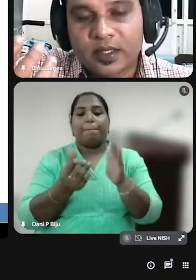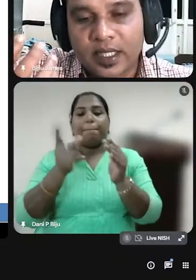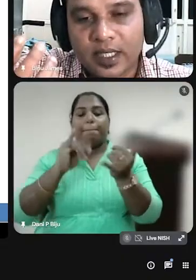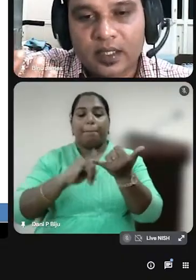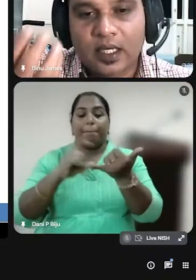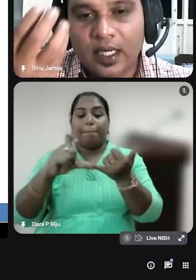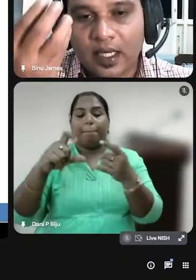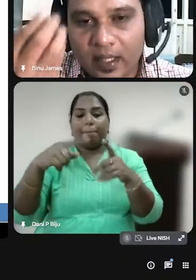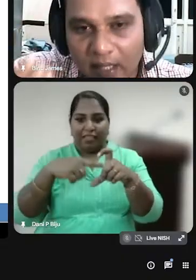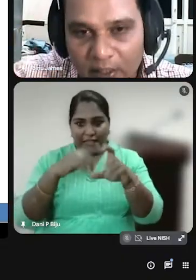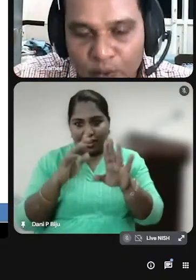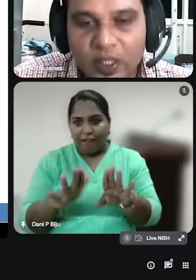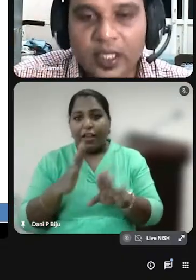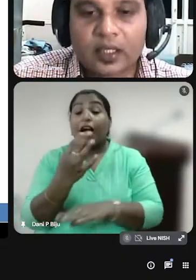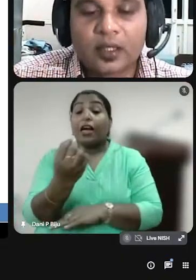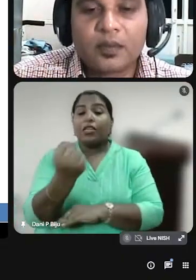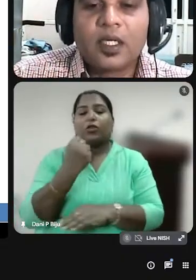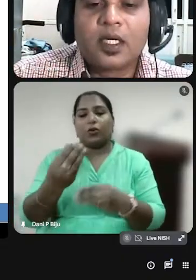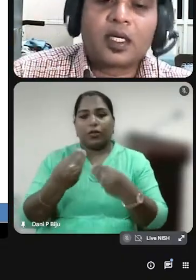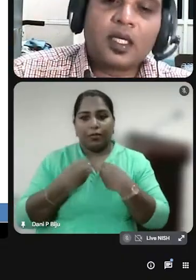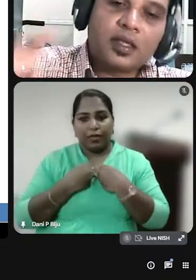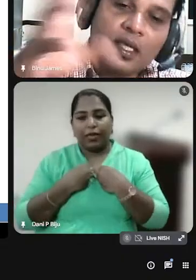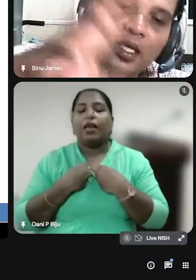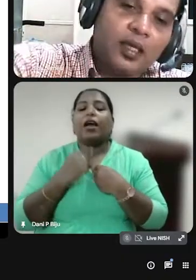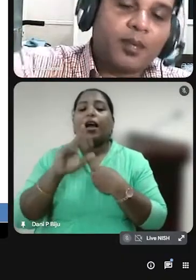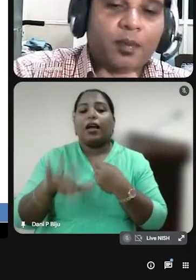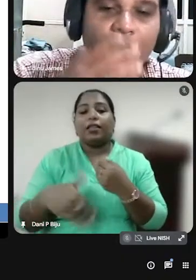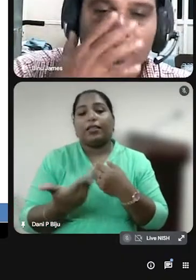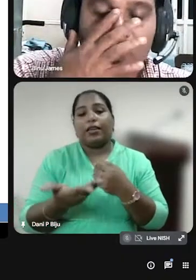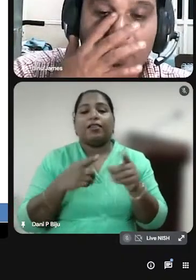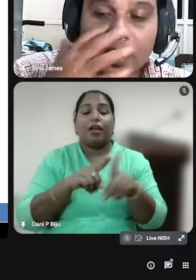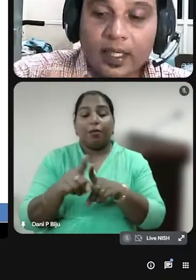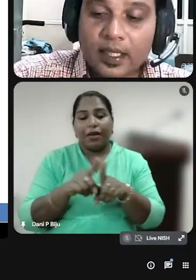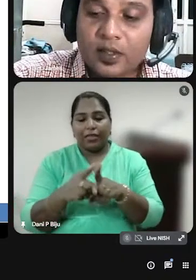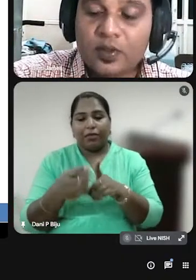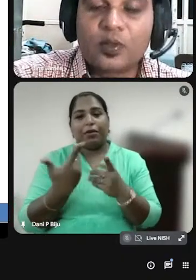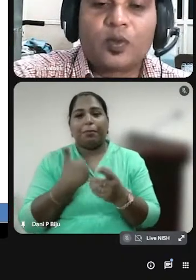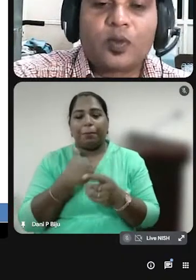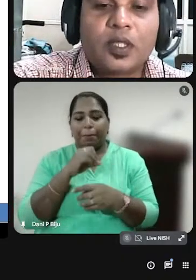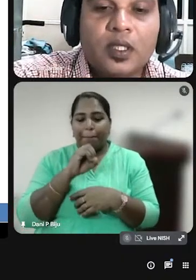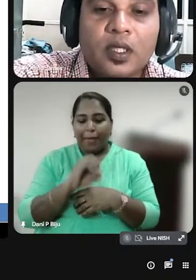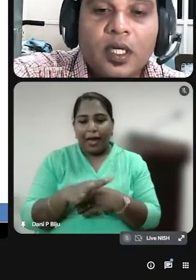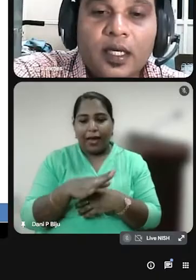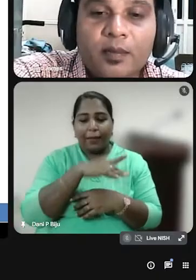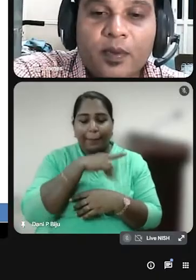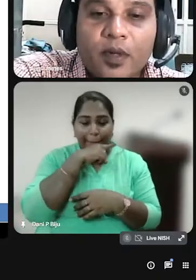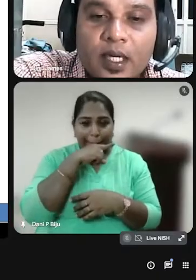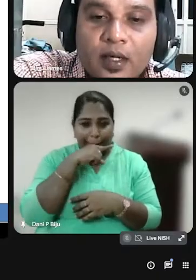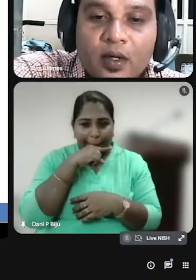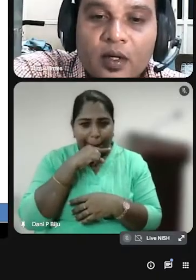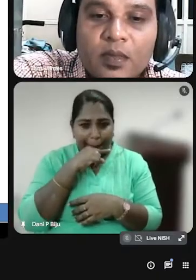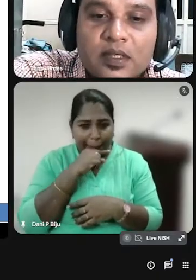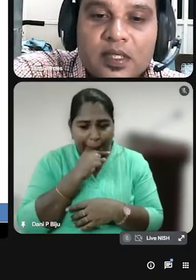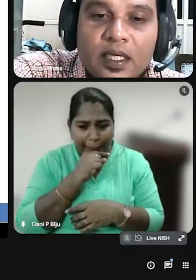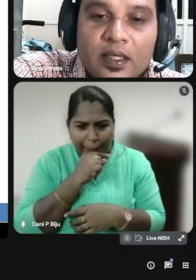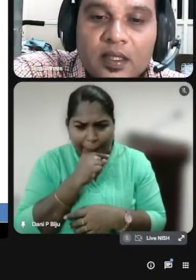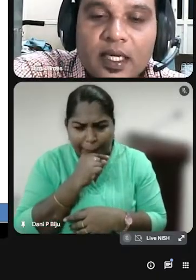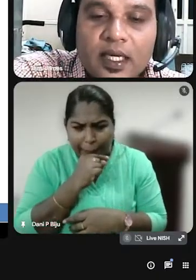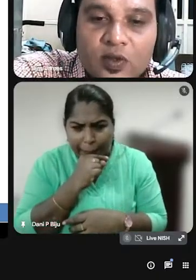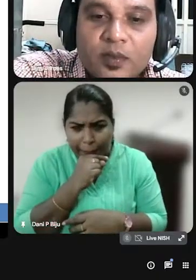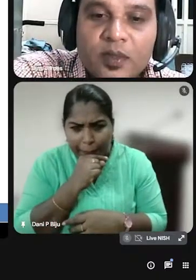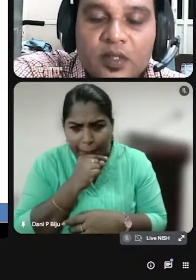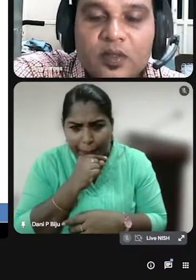നമ്മുടെ ശരീരത്തിലെ അശുദ്ധ രക്തം ഹൃദയത്തിലേക്ക് പമ്പ് ചെയ്ത് കൊടുക്കാനായിട്ട് ഏറ്റവും കൂടുതൽ ഇമ്പോർട്ടന്റ് ആയിട്ടുള്ള ഒരു